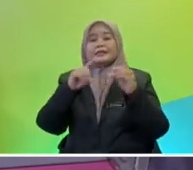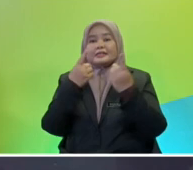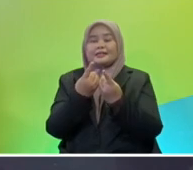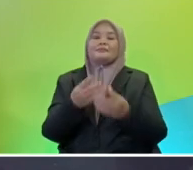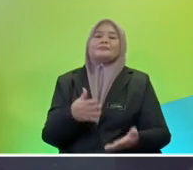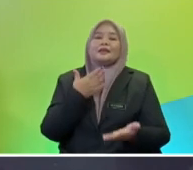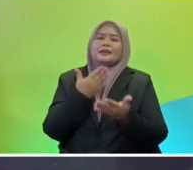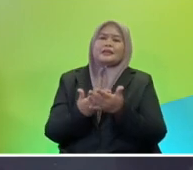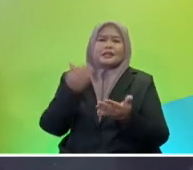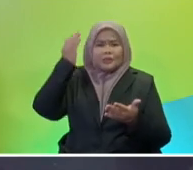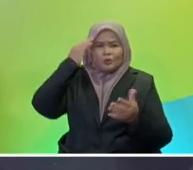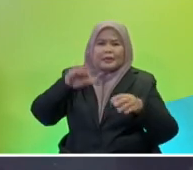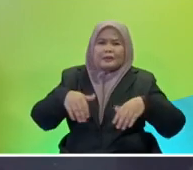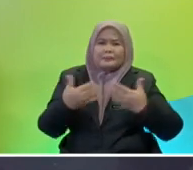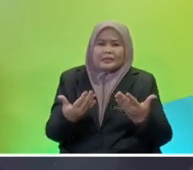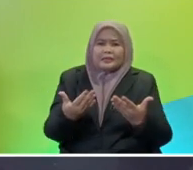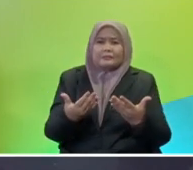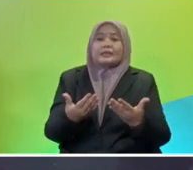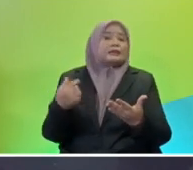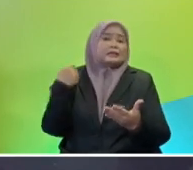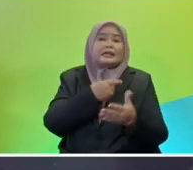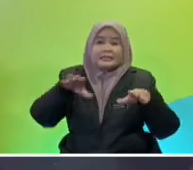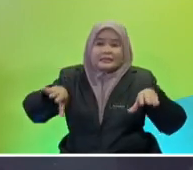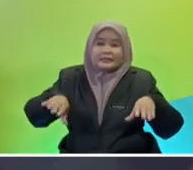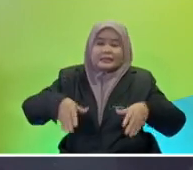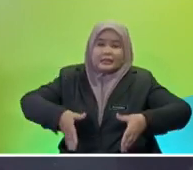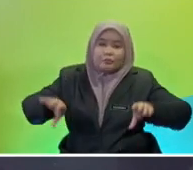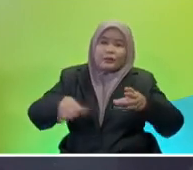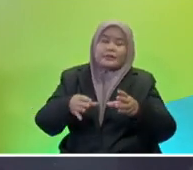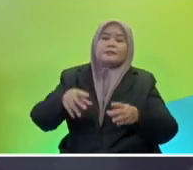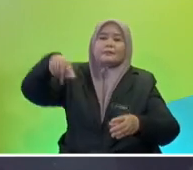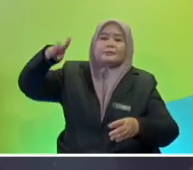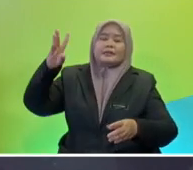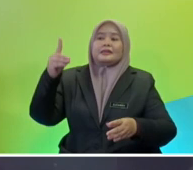Baik pelaksanaan PBD banyak